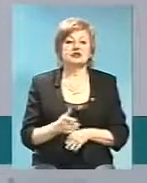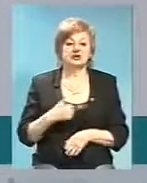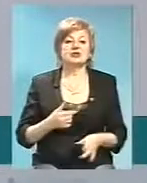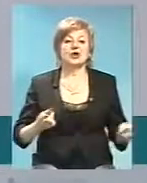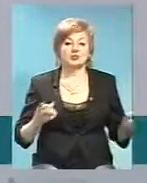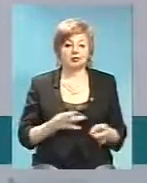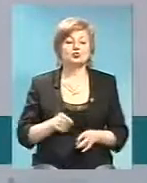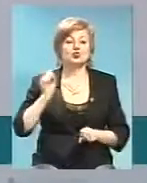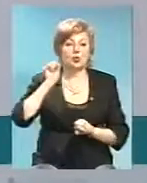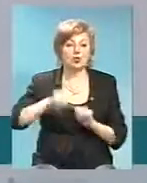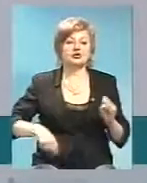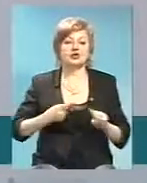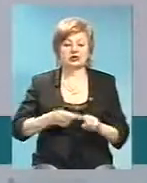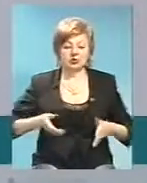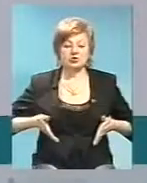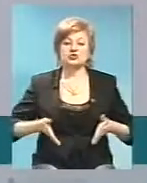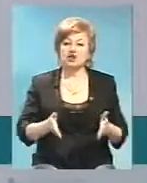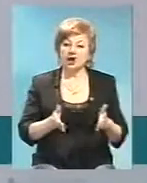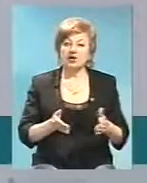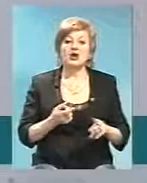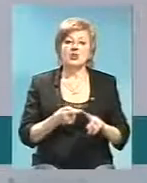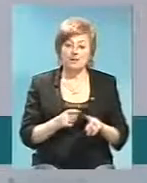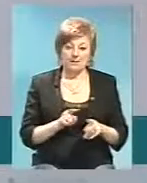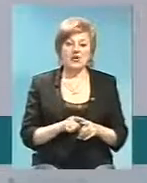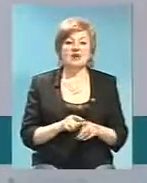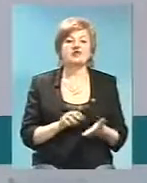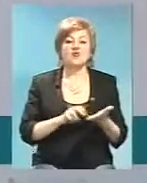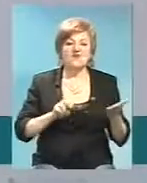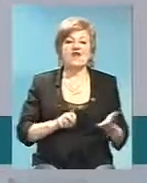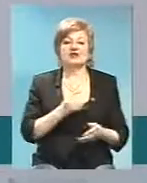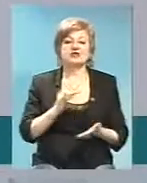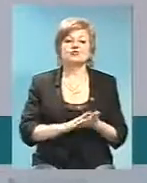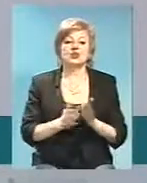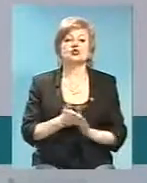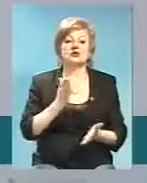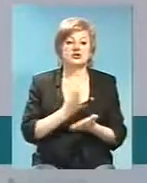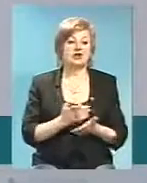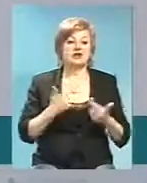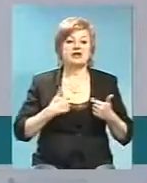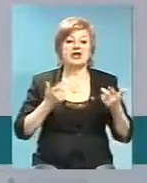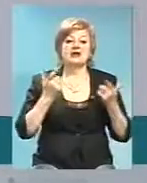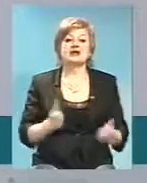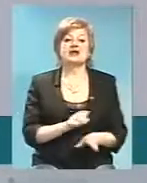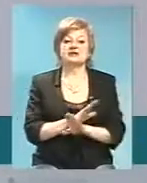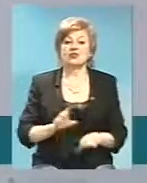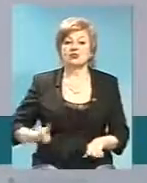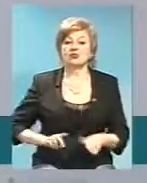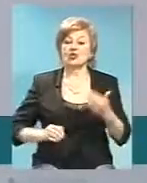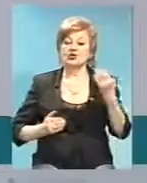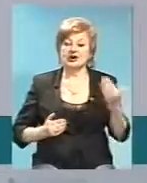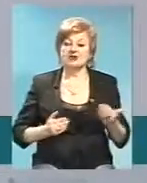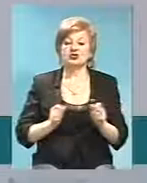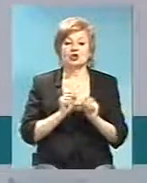треба подолати певний такий шлях. Тому вихід із положення є, і я не згодна з позицією директора про те,